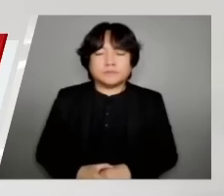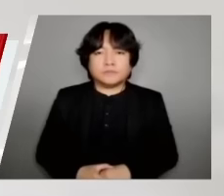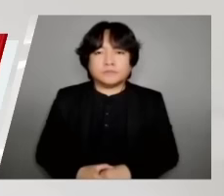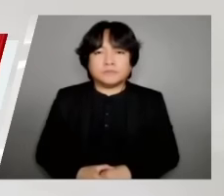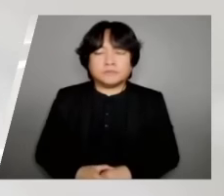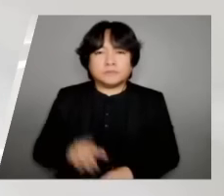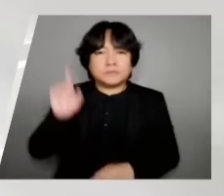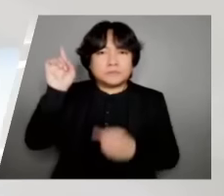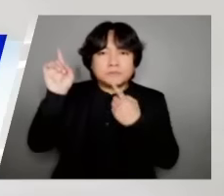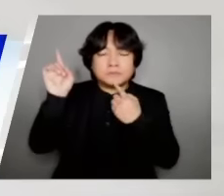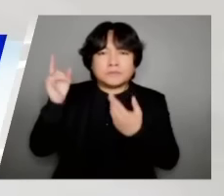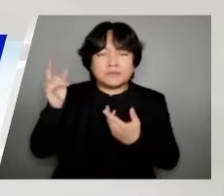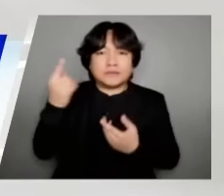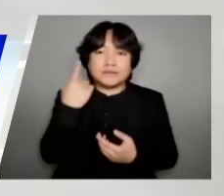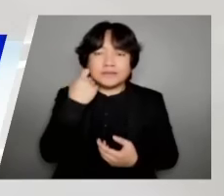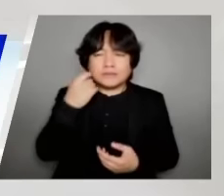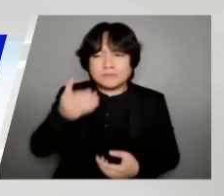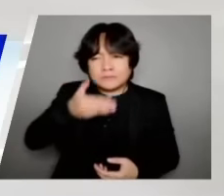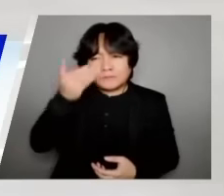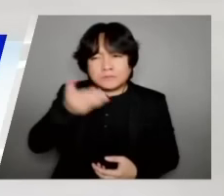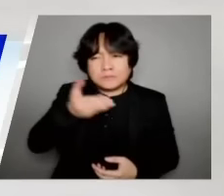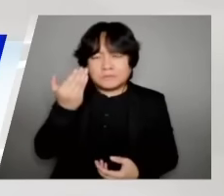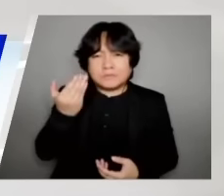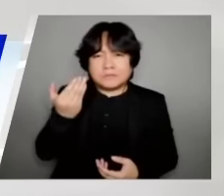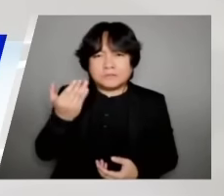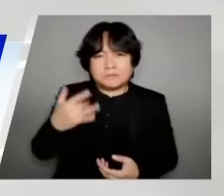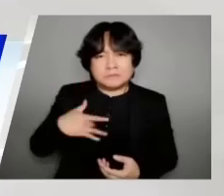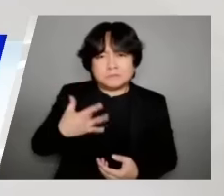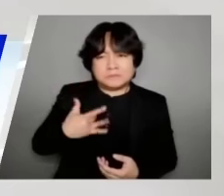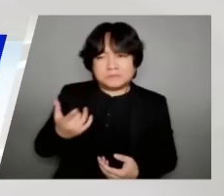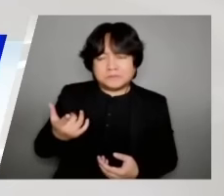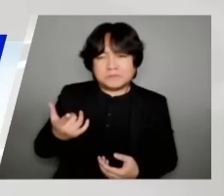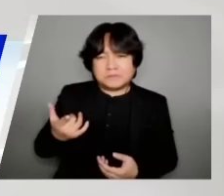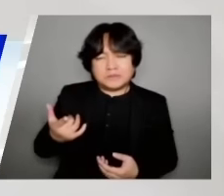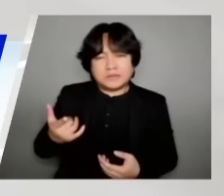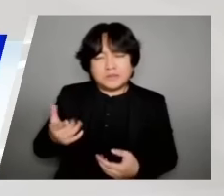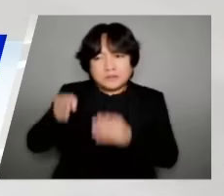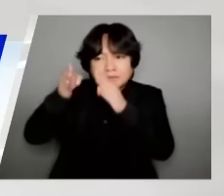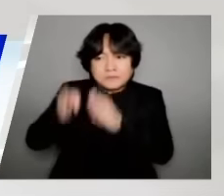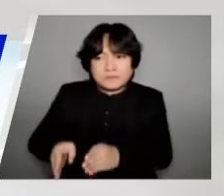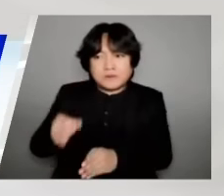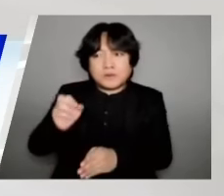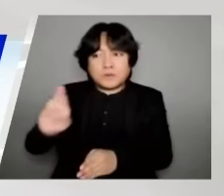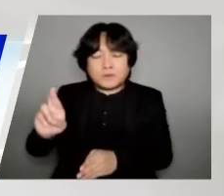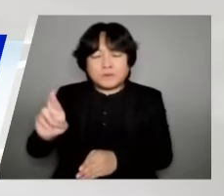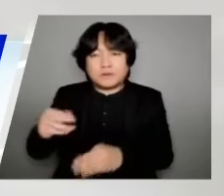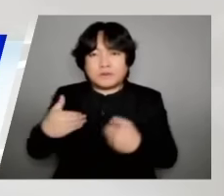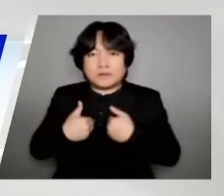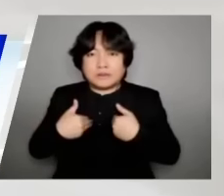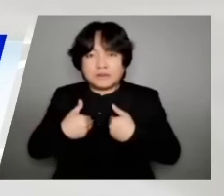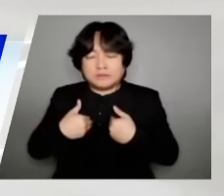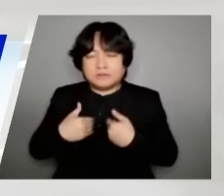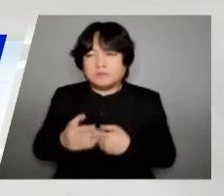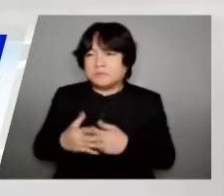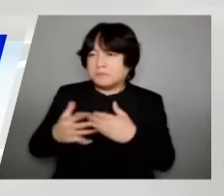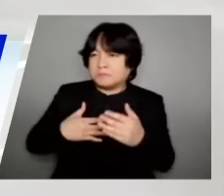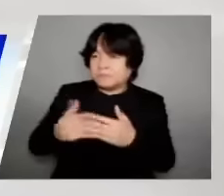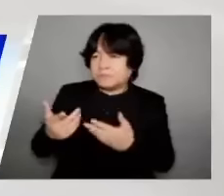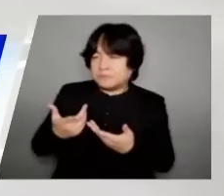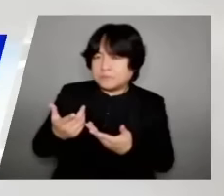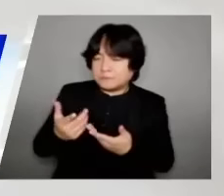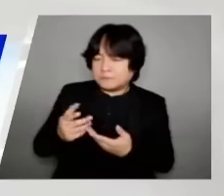nung kanina, yung kaya, pero hindi natin ma-determine kung tao ba o patay ba na hayop. Maski ang chance natin is maliit na nandyan, ganun pa rin,